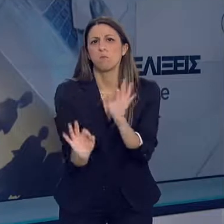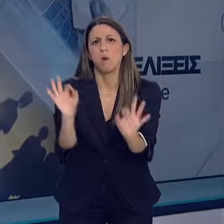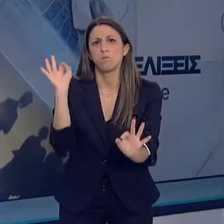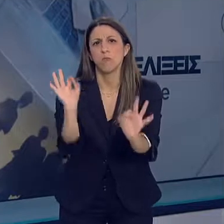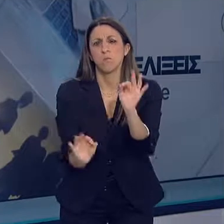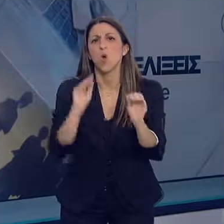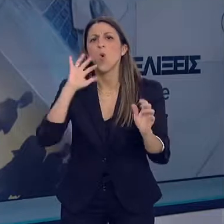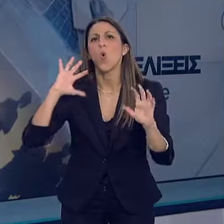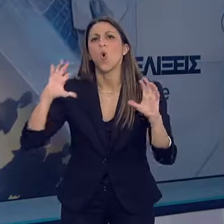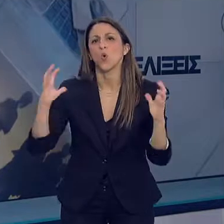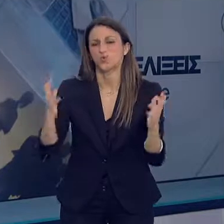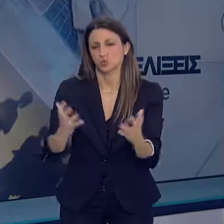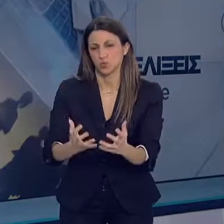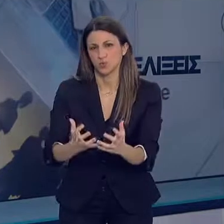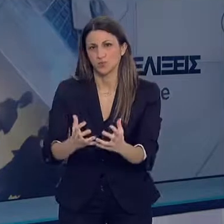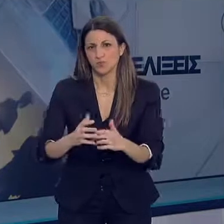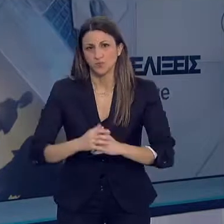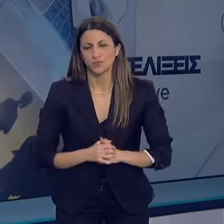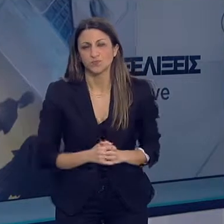κορονοϊού έχουν καταγραφεί σε παγκόσμιο επίπεδο.